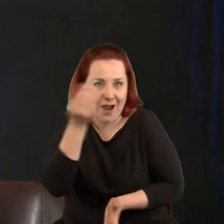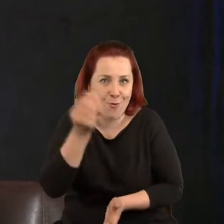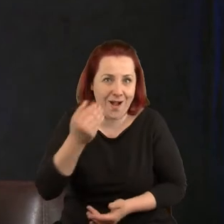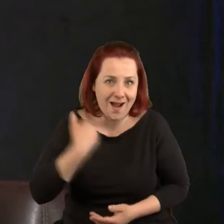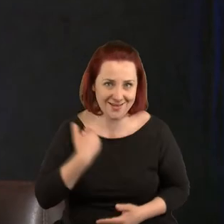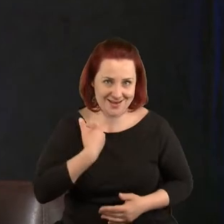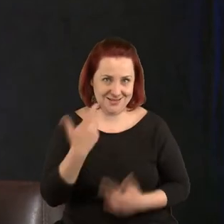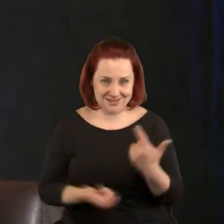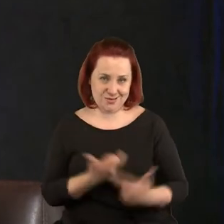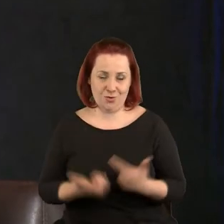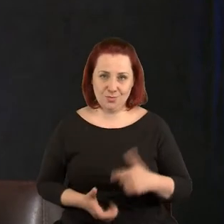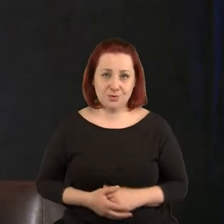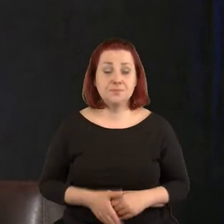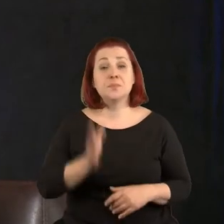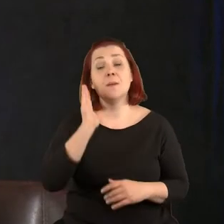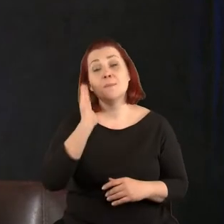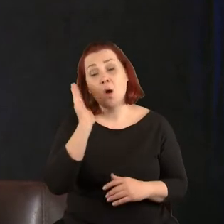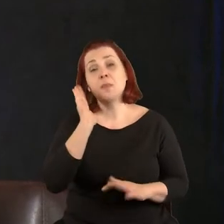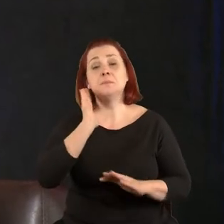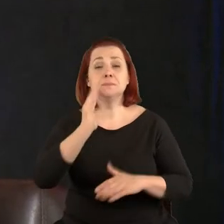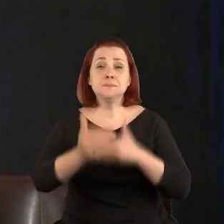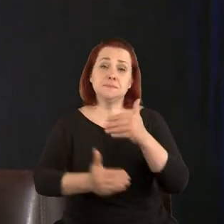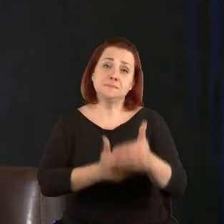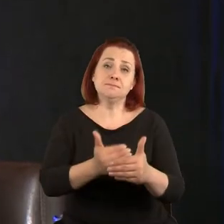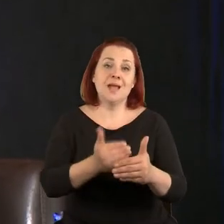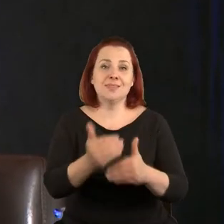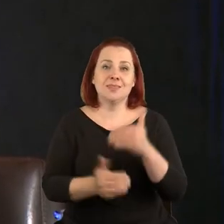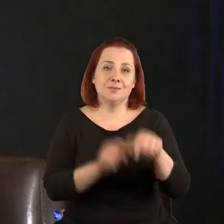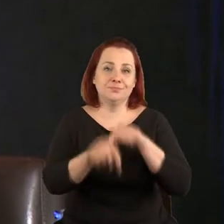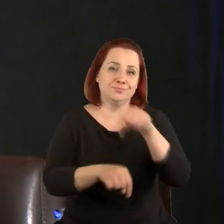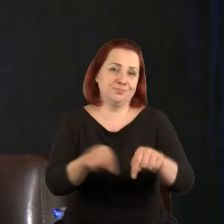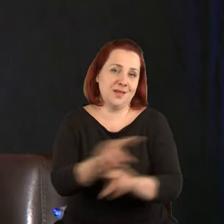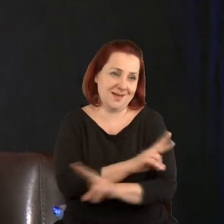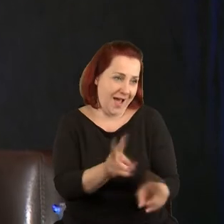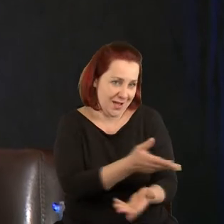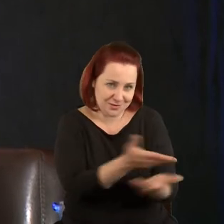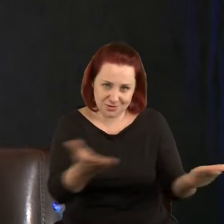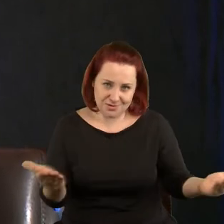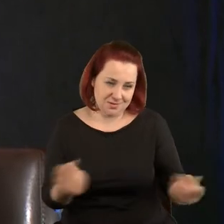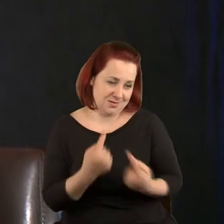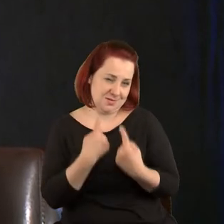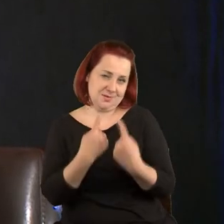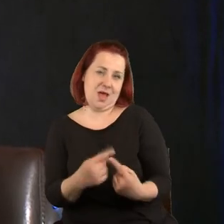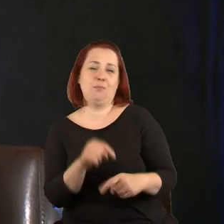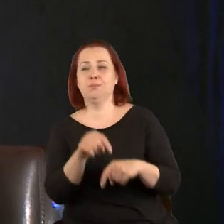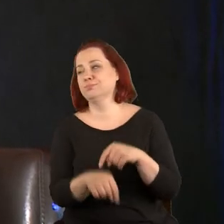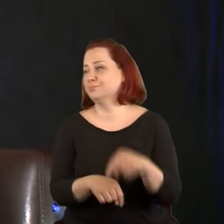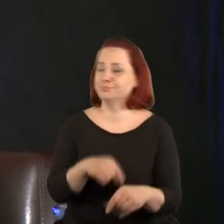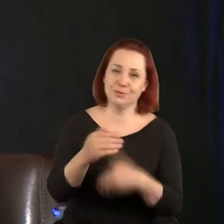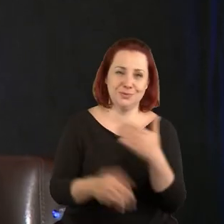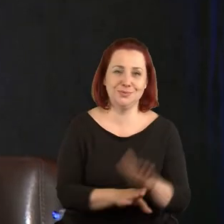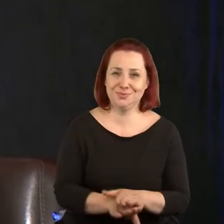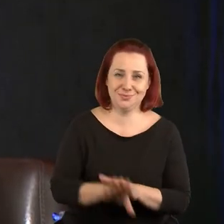angielskiego. A potem pewne rzeczy już, te kolejne kroki, jak w życiu każdego z nas, same się gdzieś dzieją obok nas